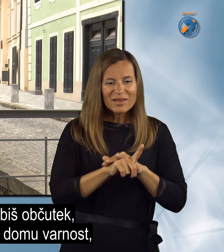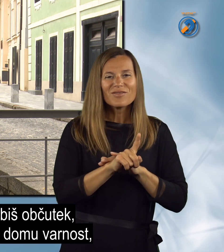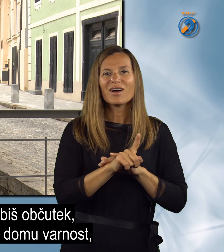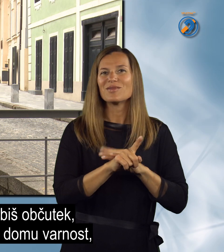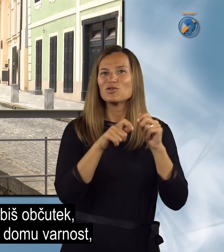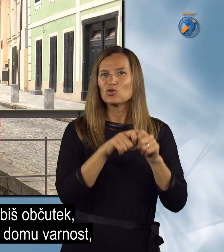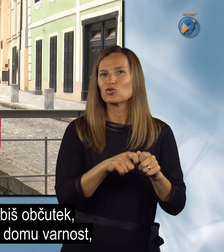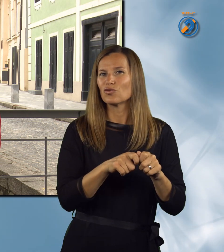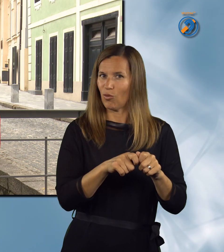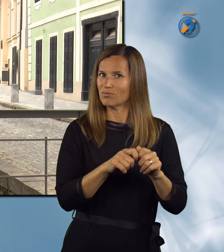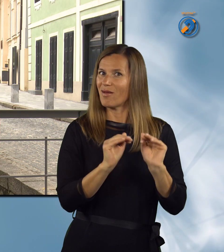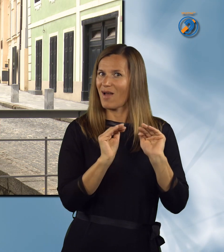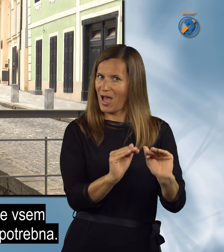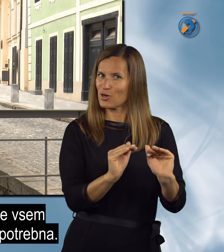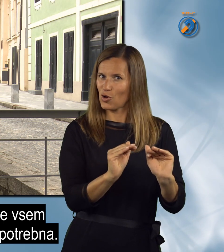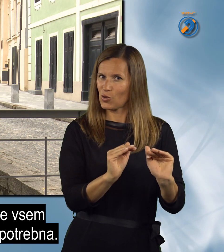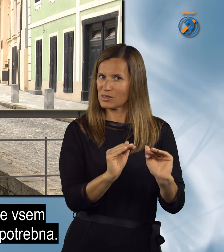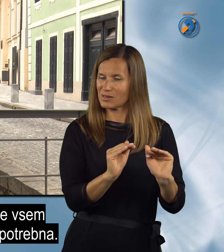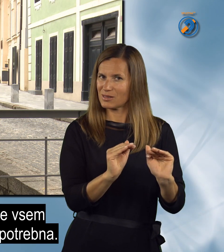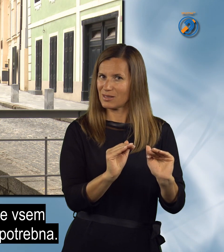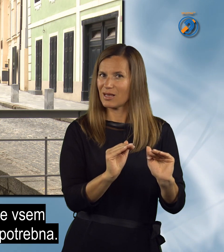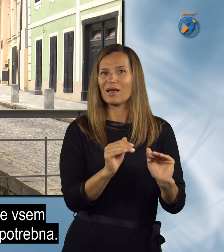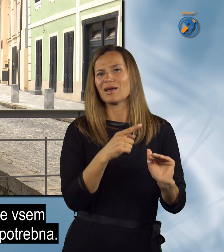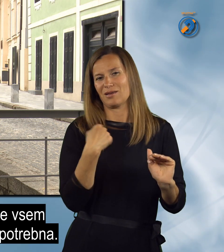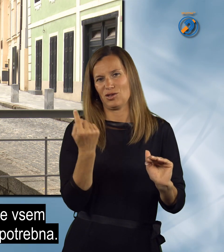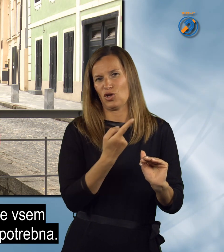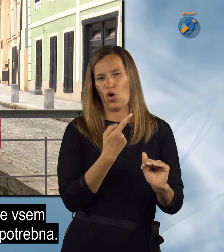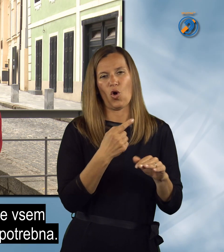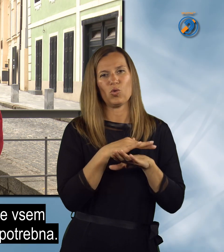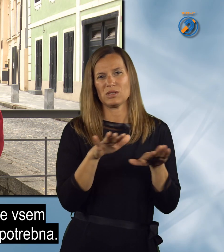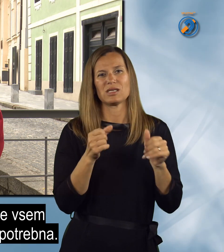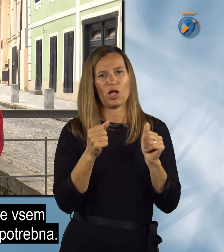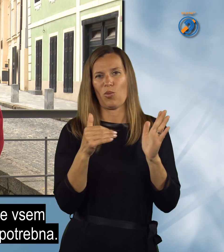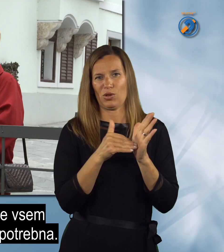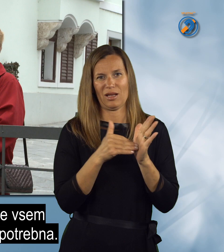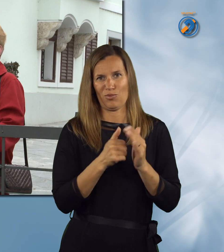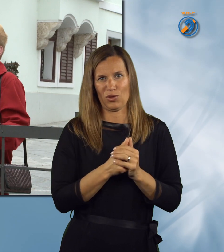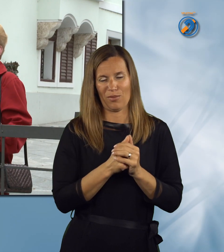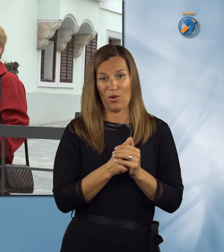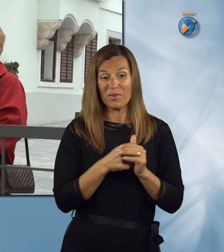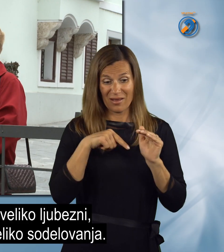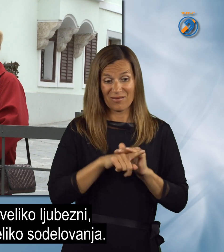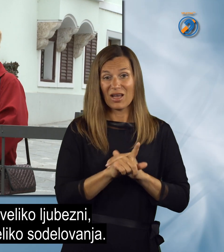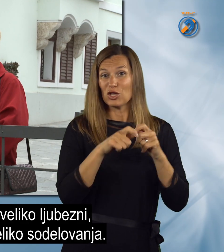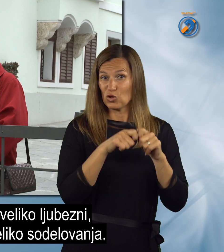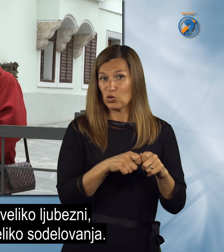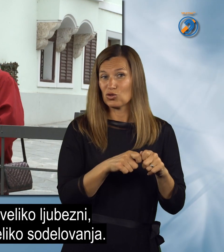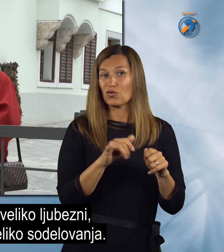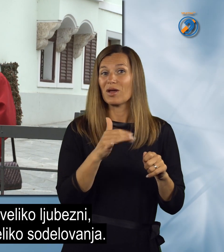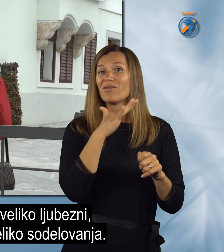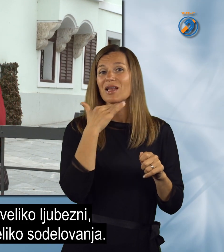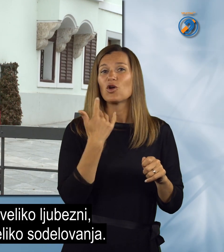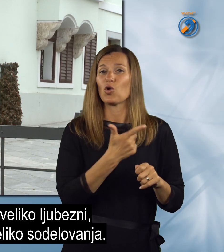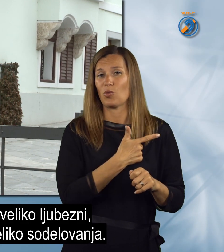tem domu varnost, ki nam je vsem tako zelo potrebna. V tem domu